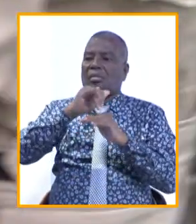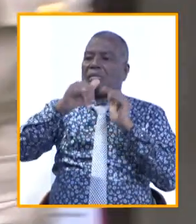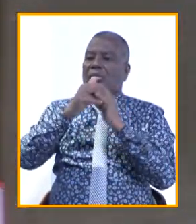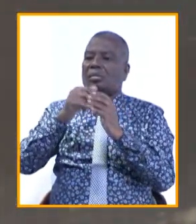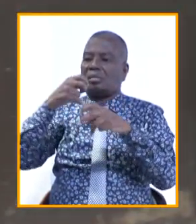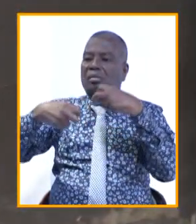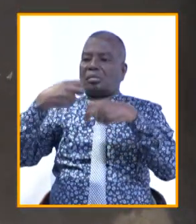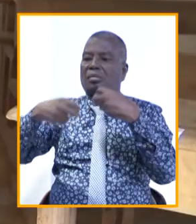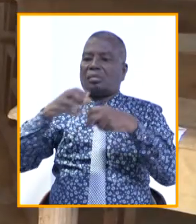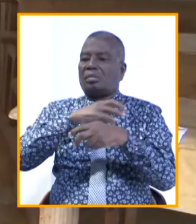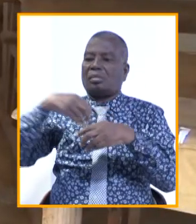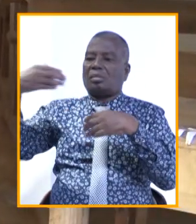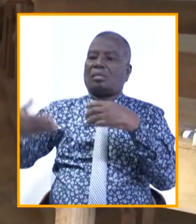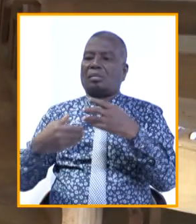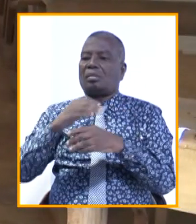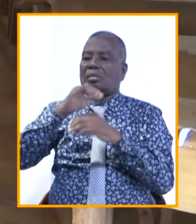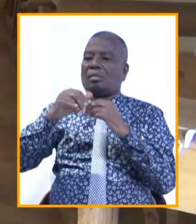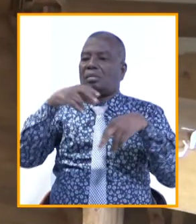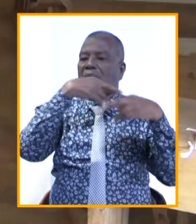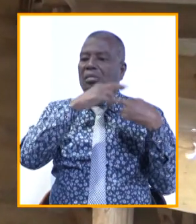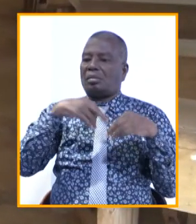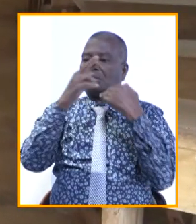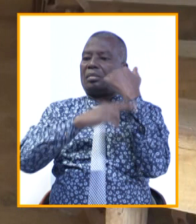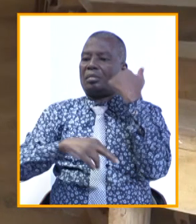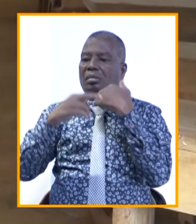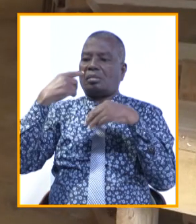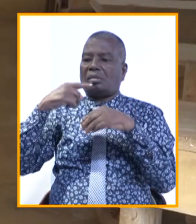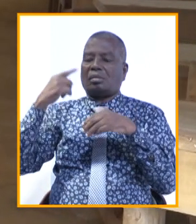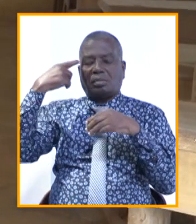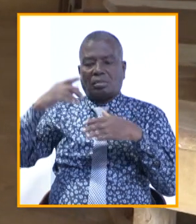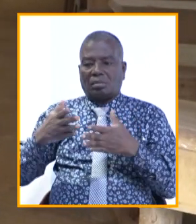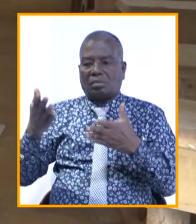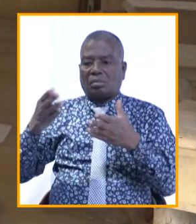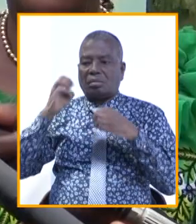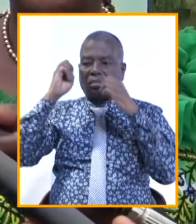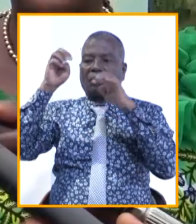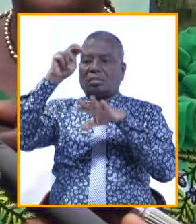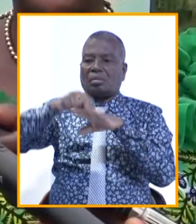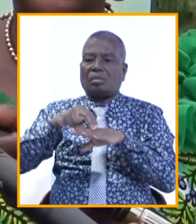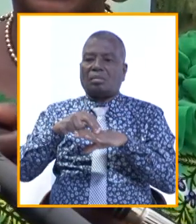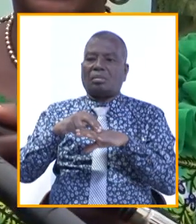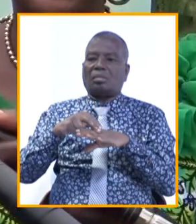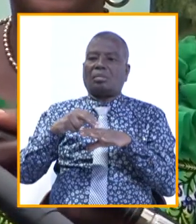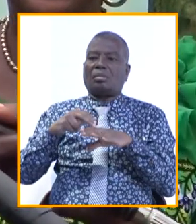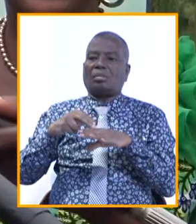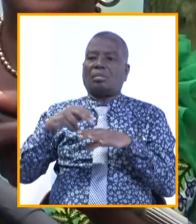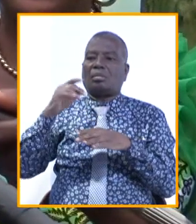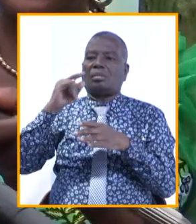chefs d'établissement. Il invite tout de même les cadres de la région à s'investir dans l'éducation.